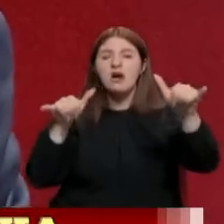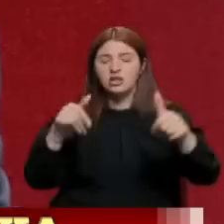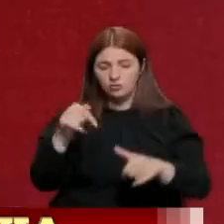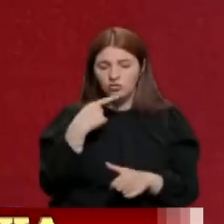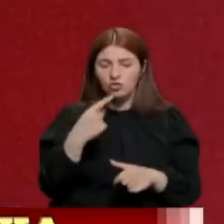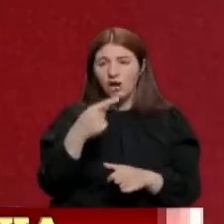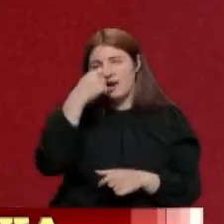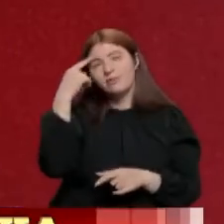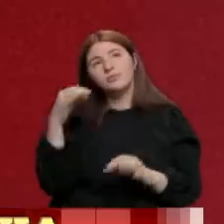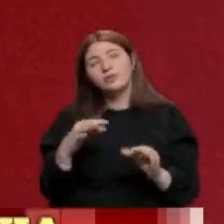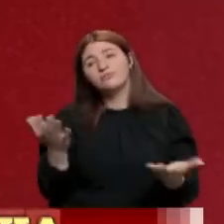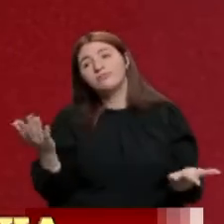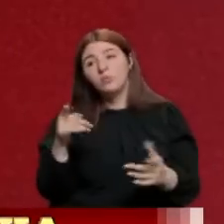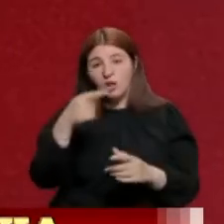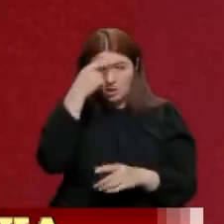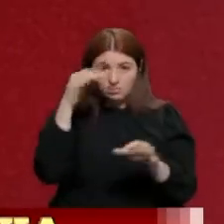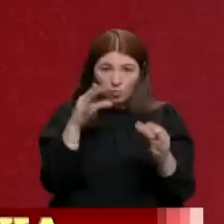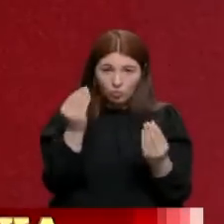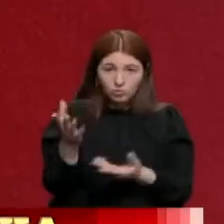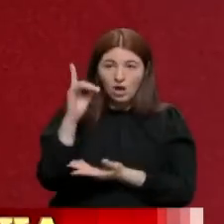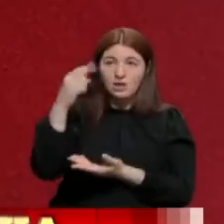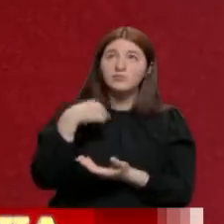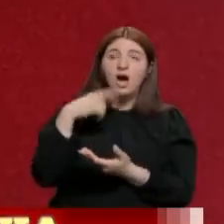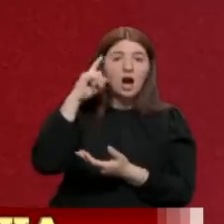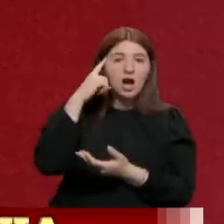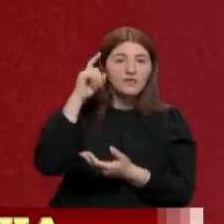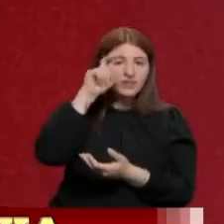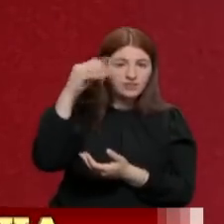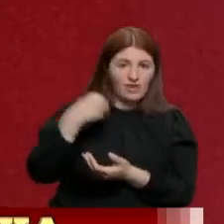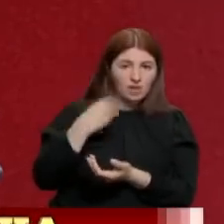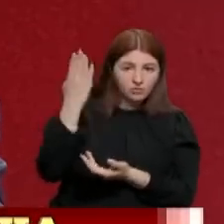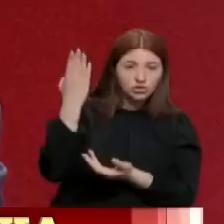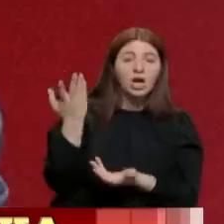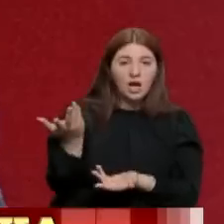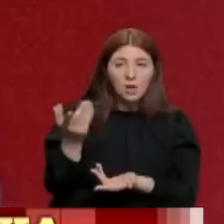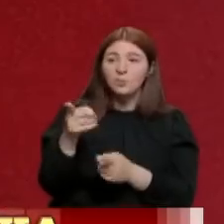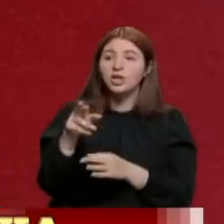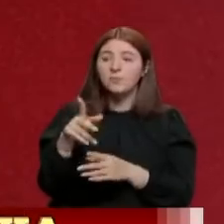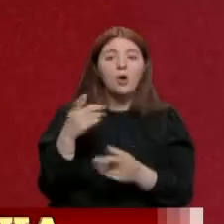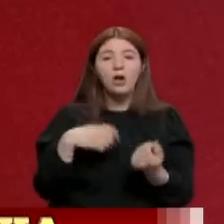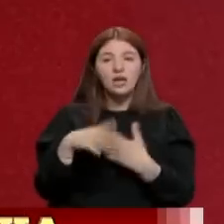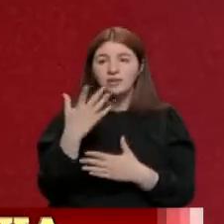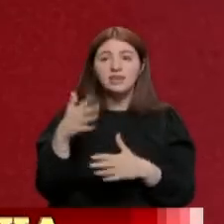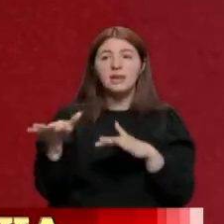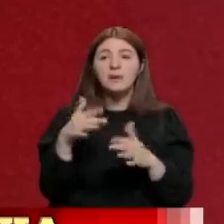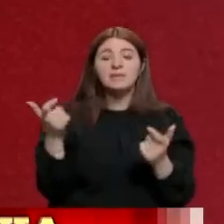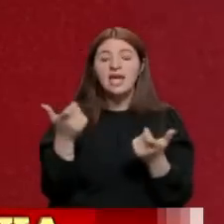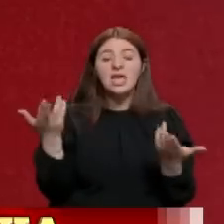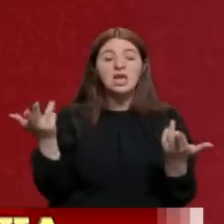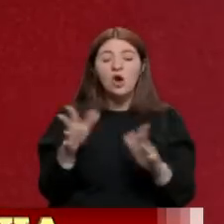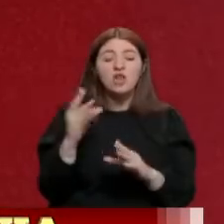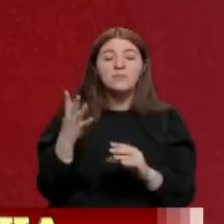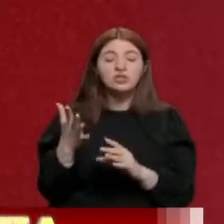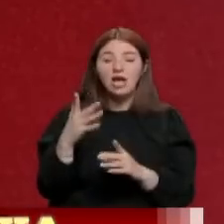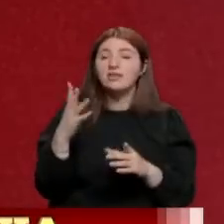Şimdi diyorlar kader planı. Böyle kader planı olur mu? Allah bizlere akıl fikir vermiş. Bu tip durumlarda depremin neyi yıkabileceğini,